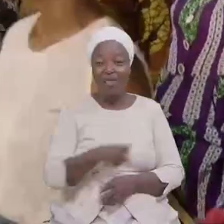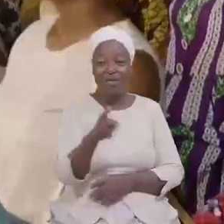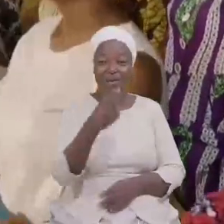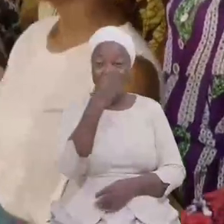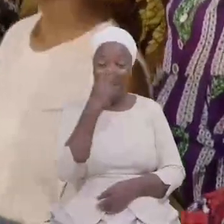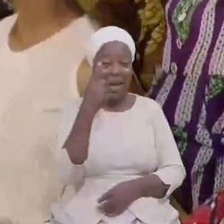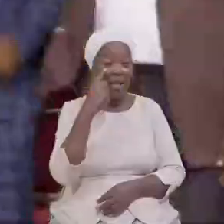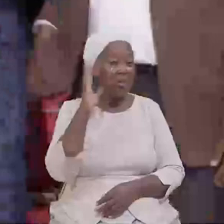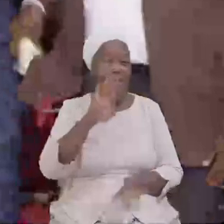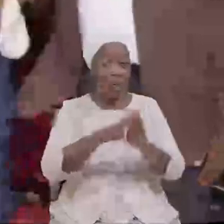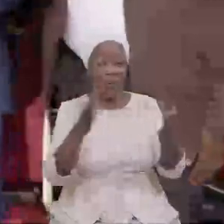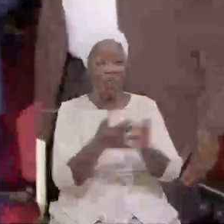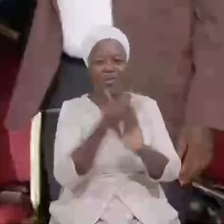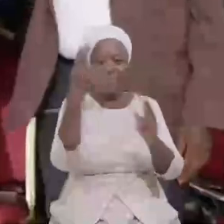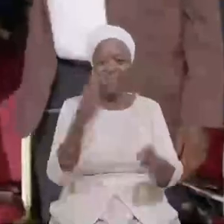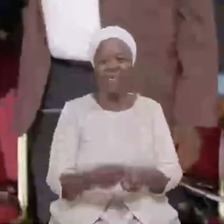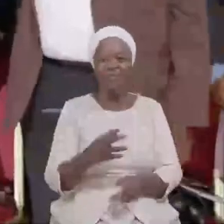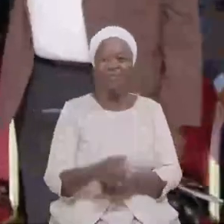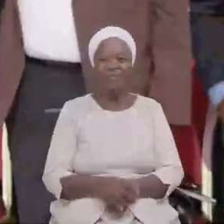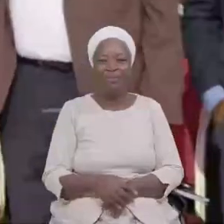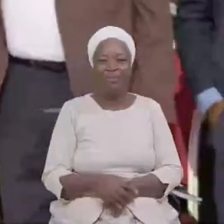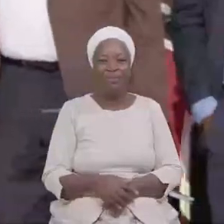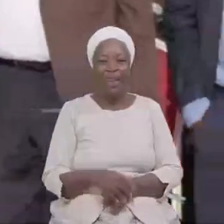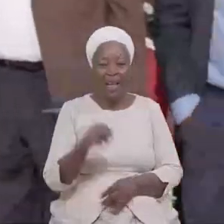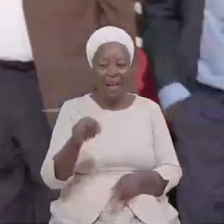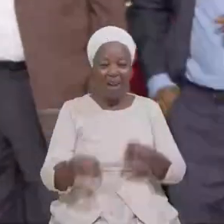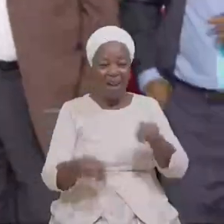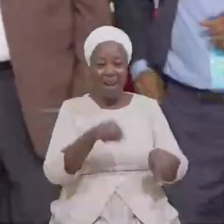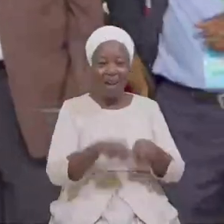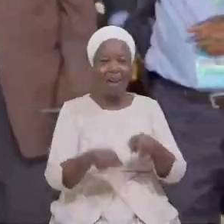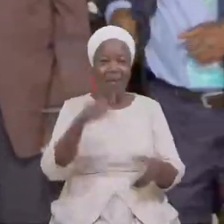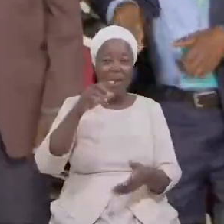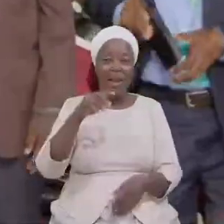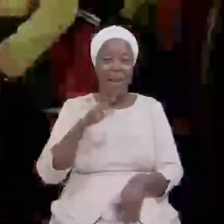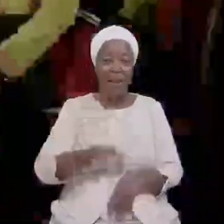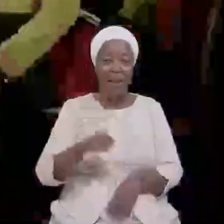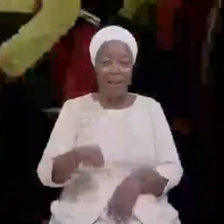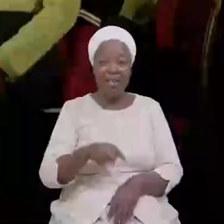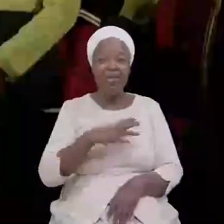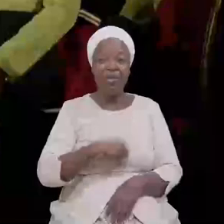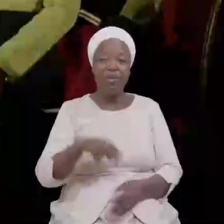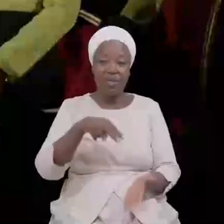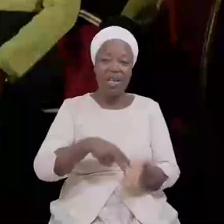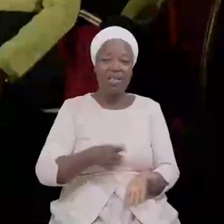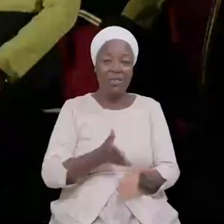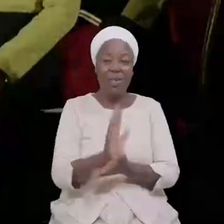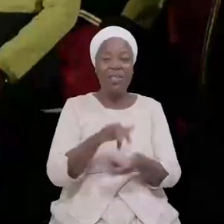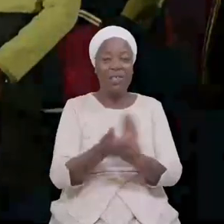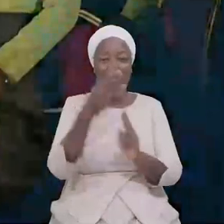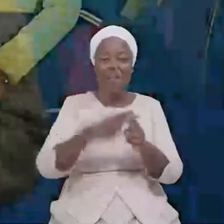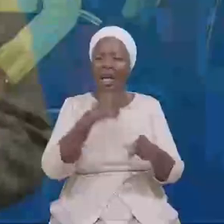vont s'ouvrir. Les pieds paralytiques auront la force. Toute douleur